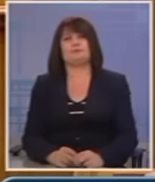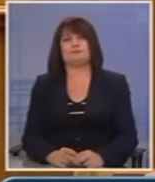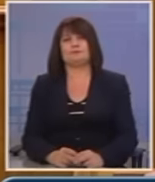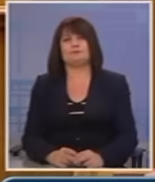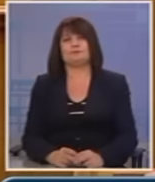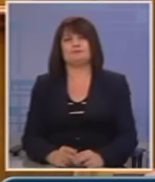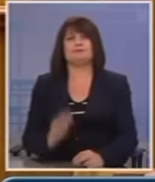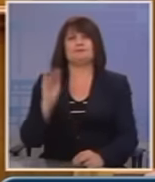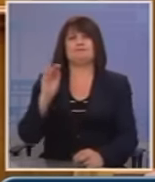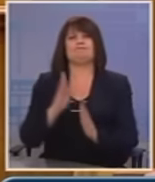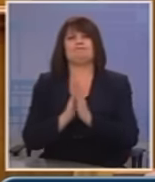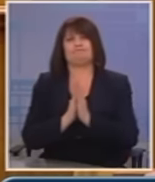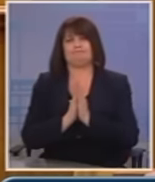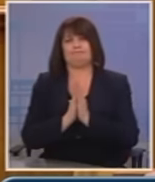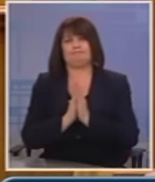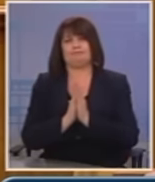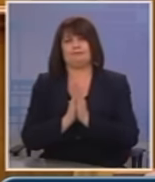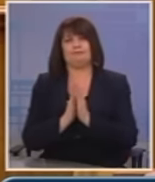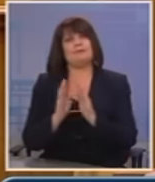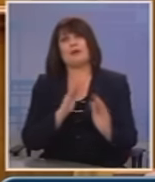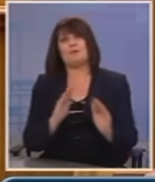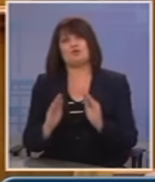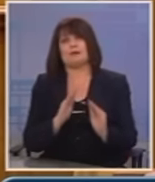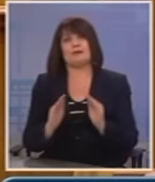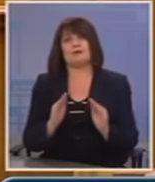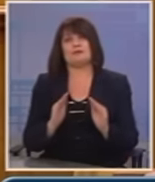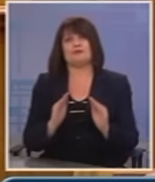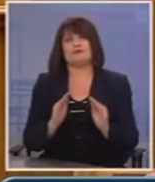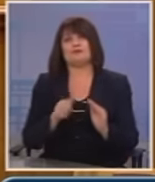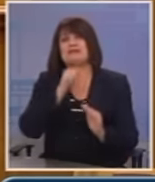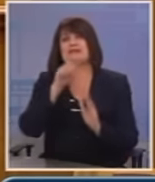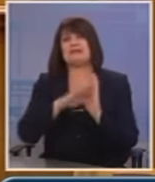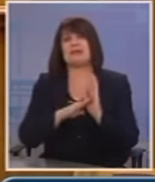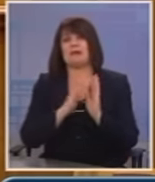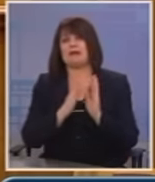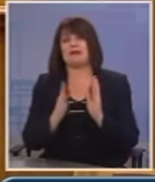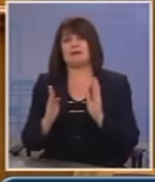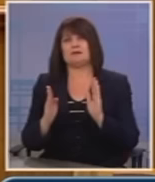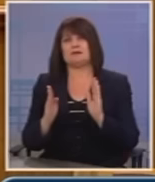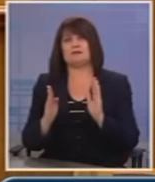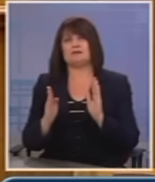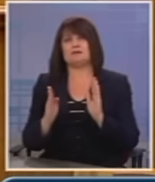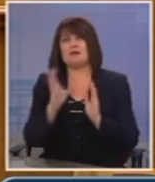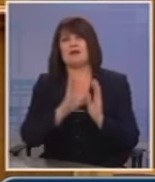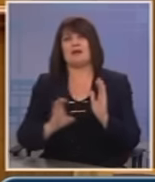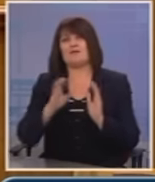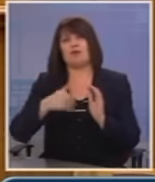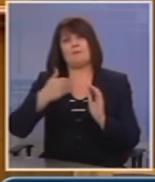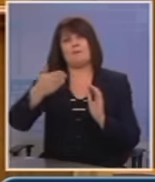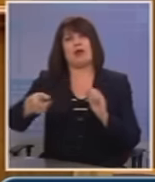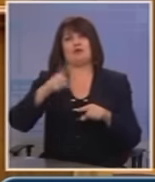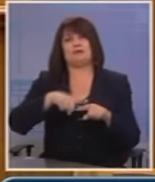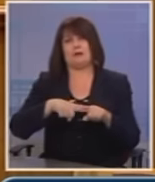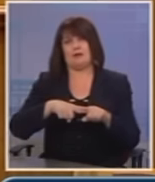Με την παράκληση να προστατεύσει τη συνταγματική τάξη και την ευρωπαϊκή προοπτική της